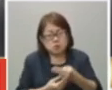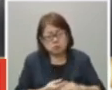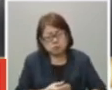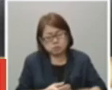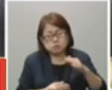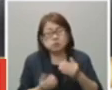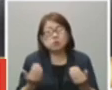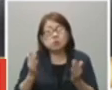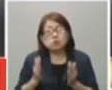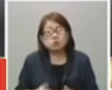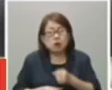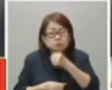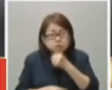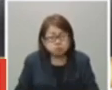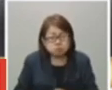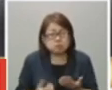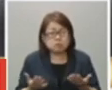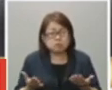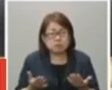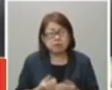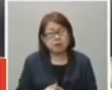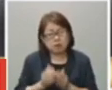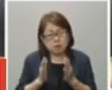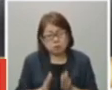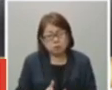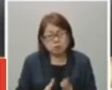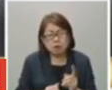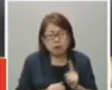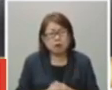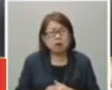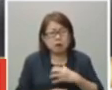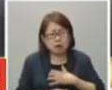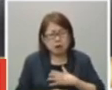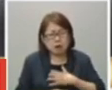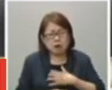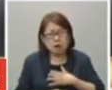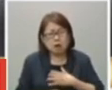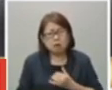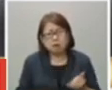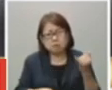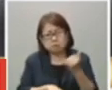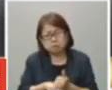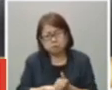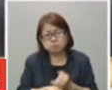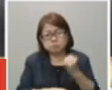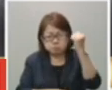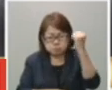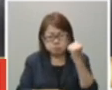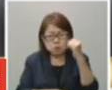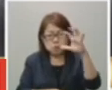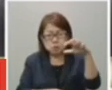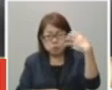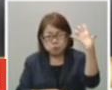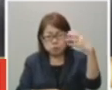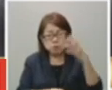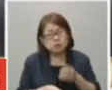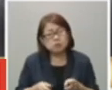าผู้แก่ผู้สูงอายุโดยเฉพาะผู้ที่เขาที่ต้องเดินทางกับรถเมร้อนนะครับรถสองแ